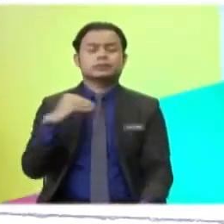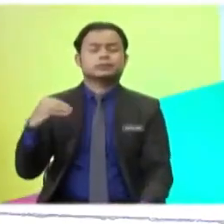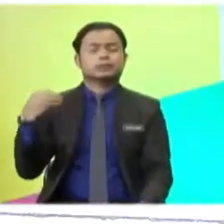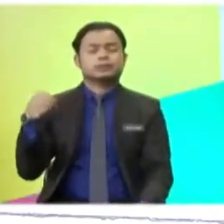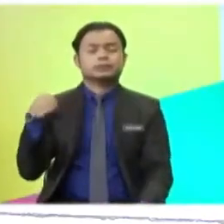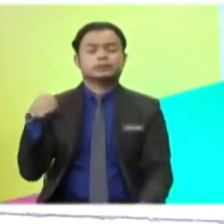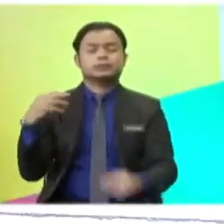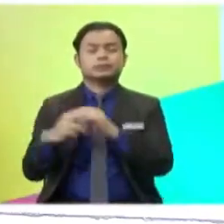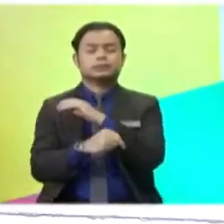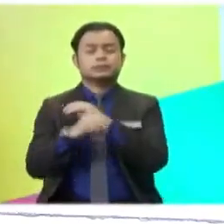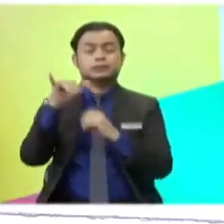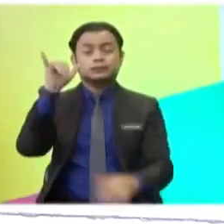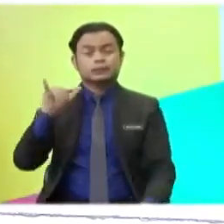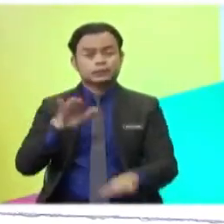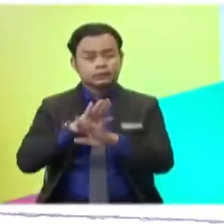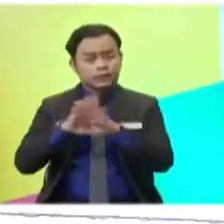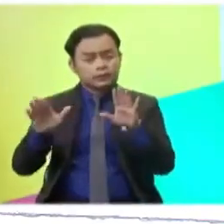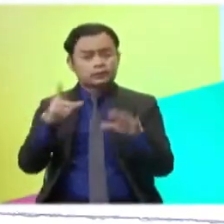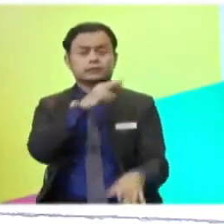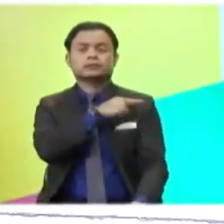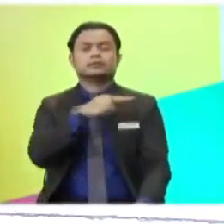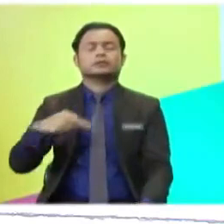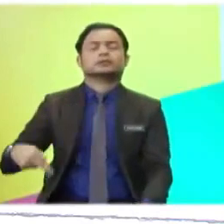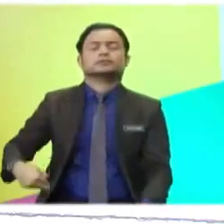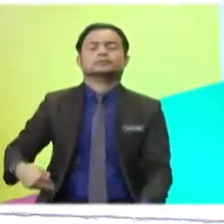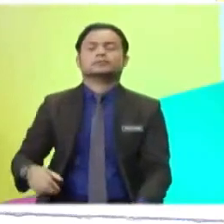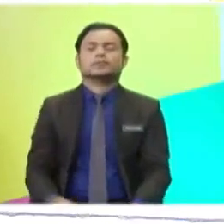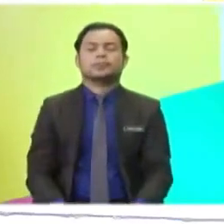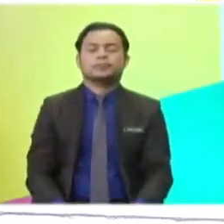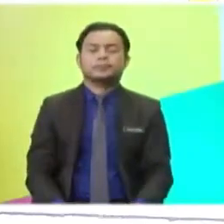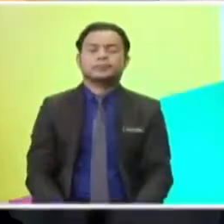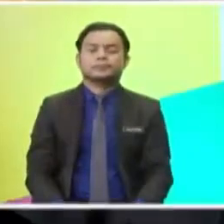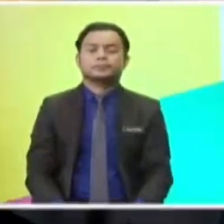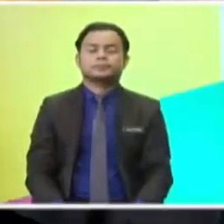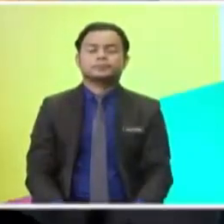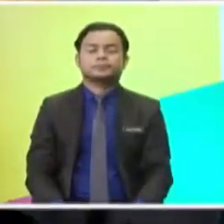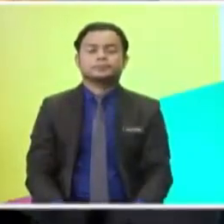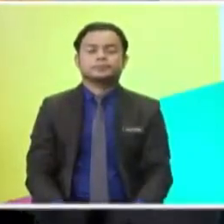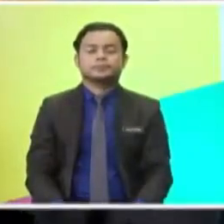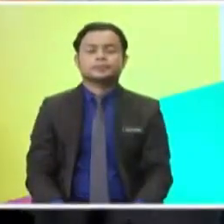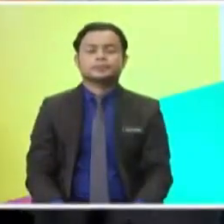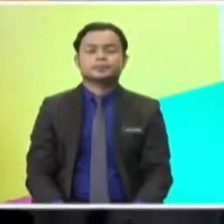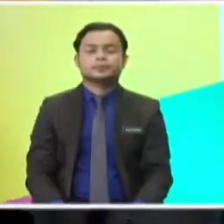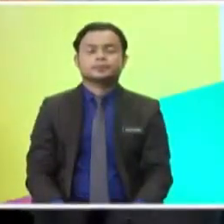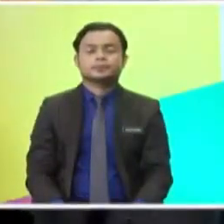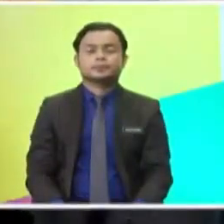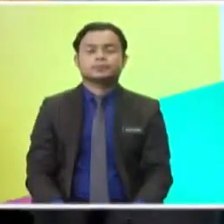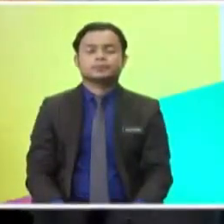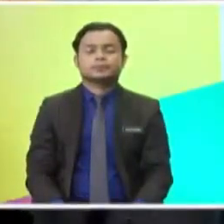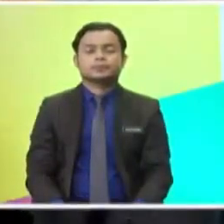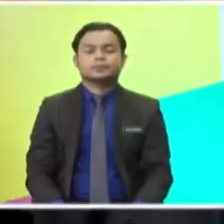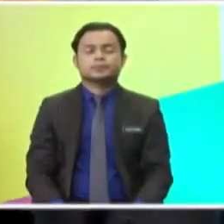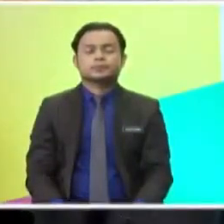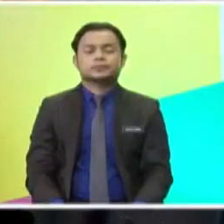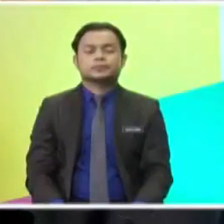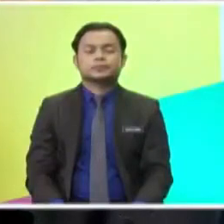beraja. Okey. Jadi di sini cikgu dah tuliskan nama negeri dan kita letakkan kod. Untuk murid-murid B1 ya,